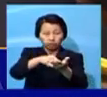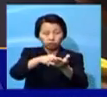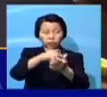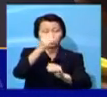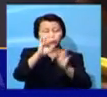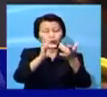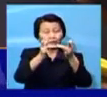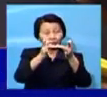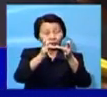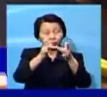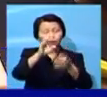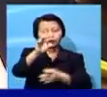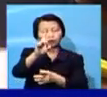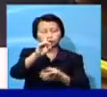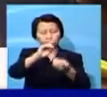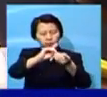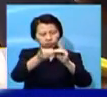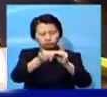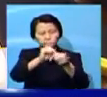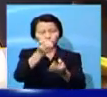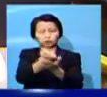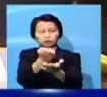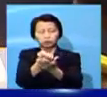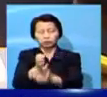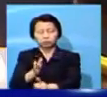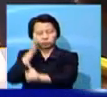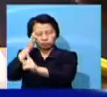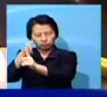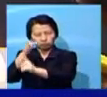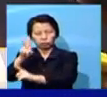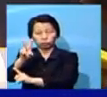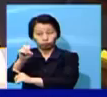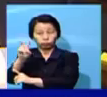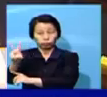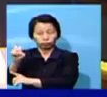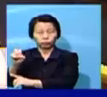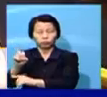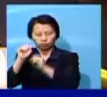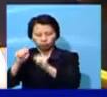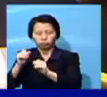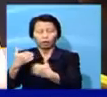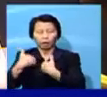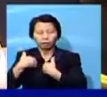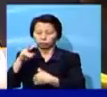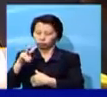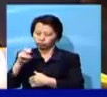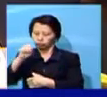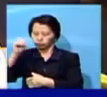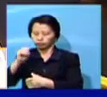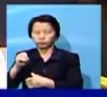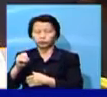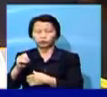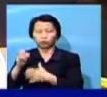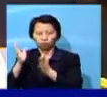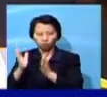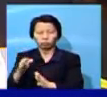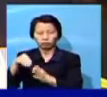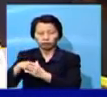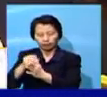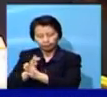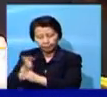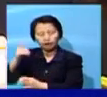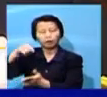economy dan kita sasarkan pada tahun 2020 at least 20% contribution daripada bidang ini jadi